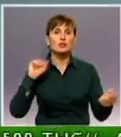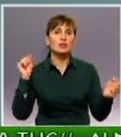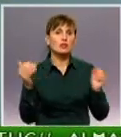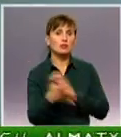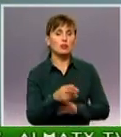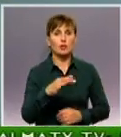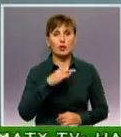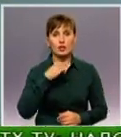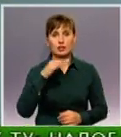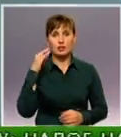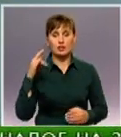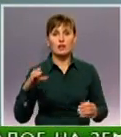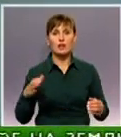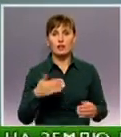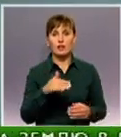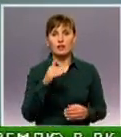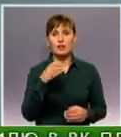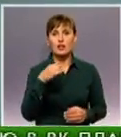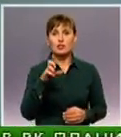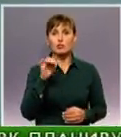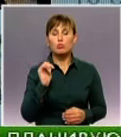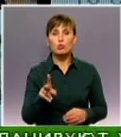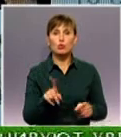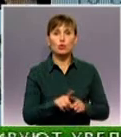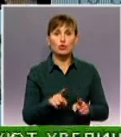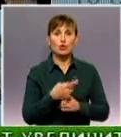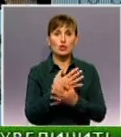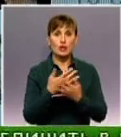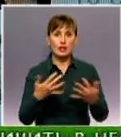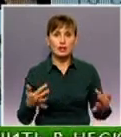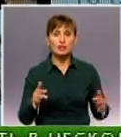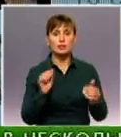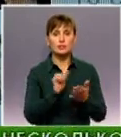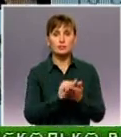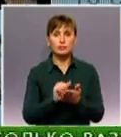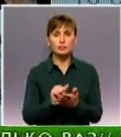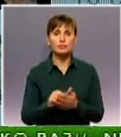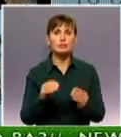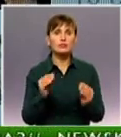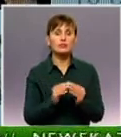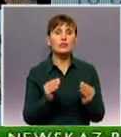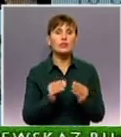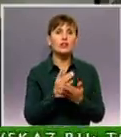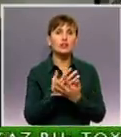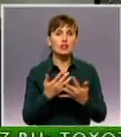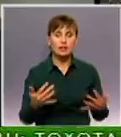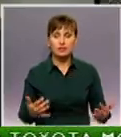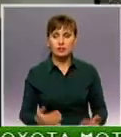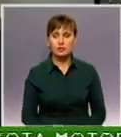казне в Фейсбуке Например фото опубликованные разными пользователями набирают десятки